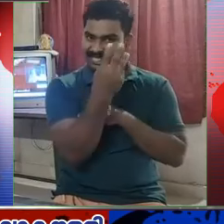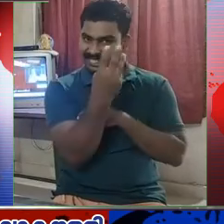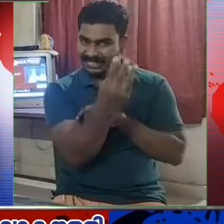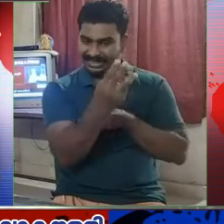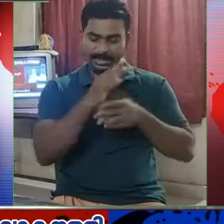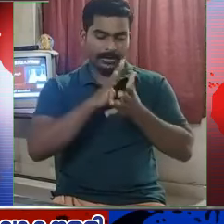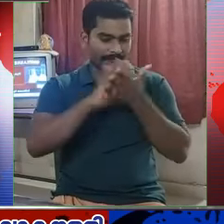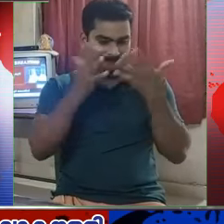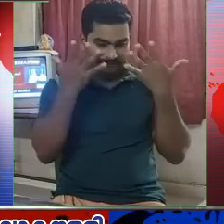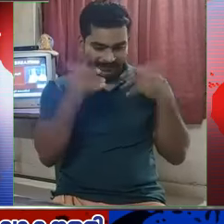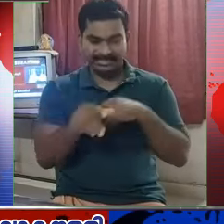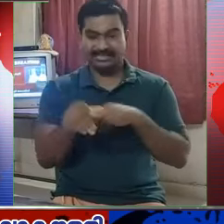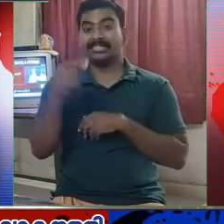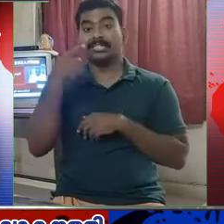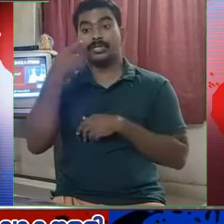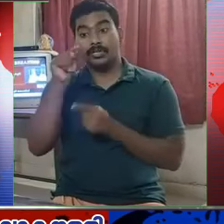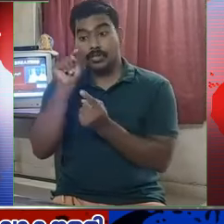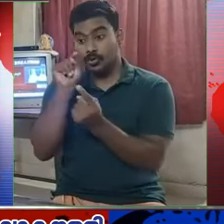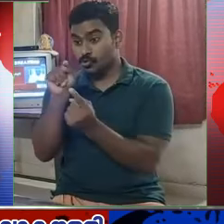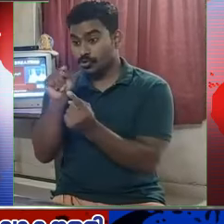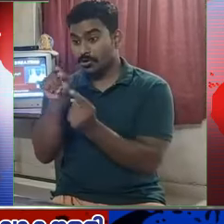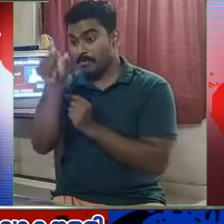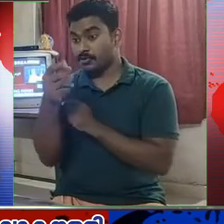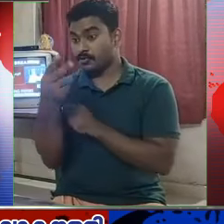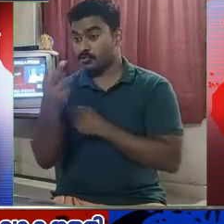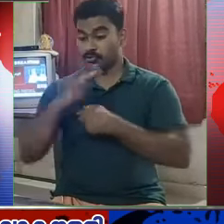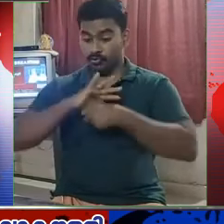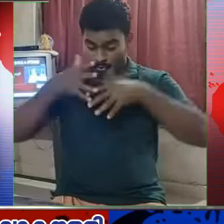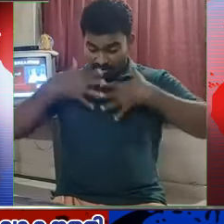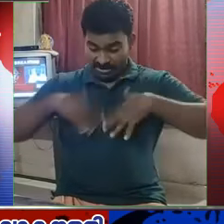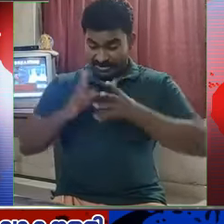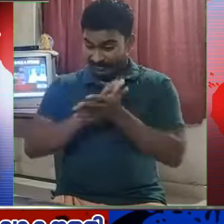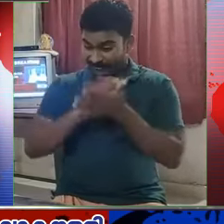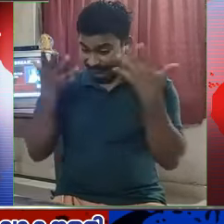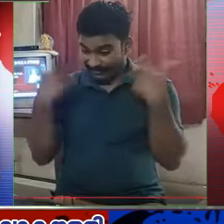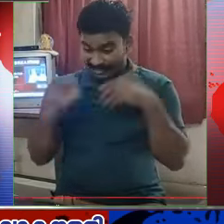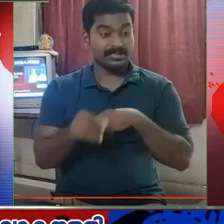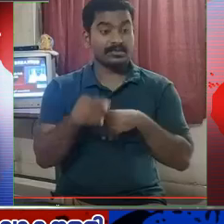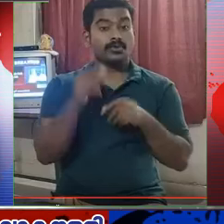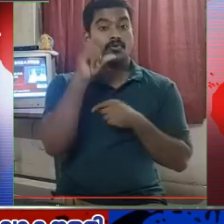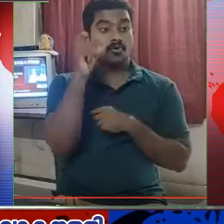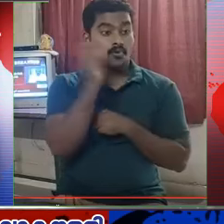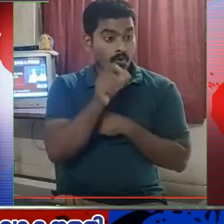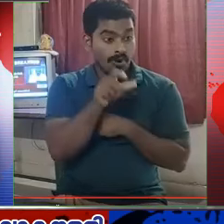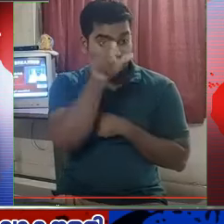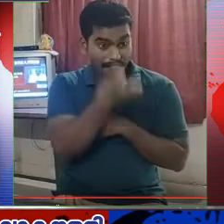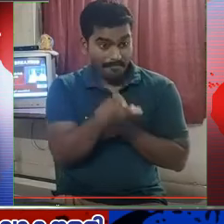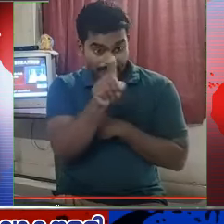അതിൽ 251 പേരാണ് ഇപ്പോൾ ചികിത്സയിലുള്ളത്.